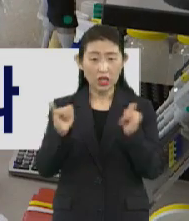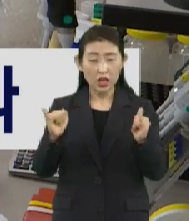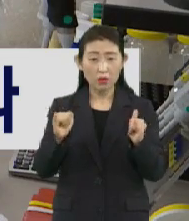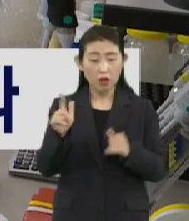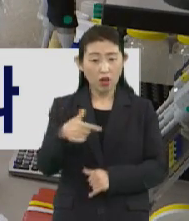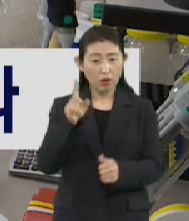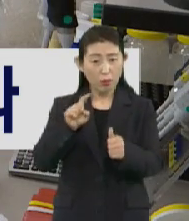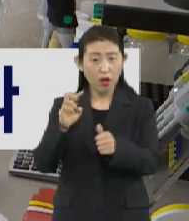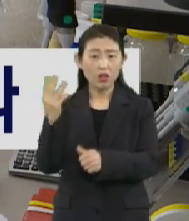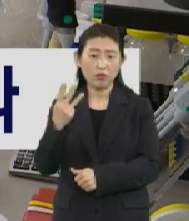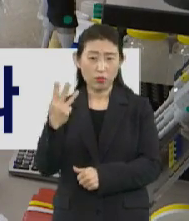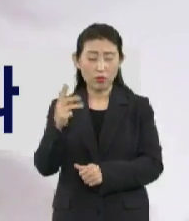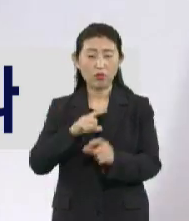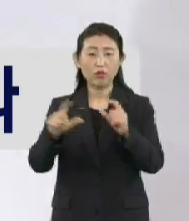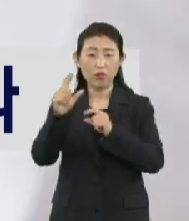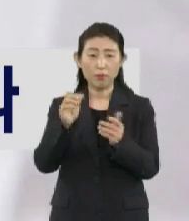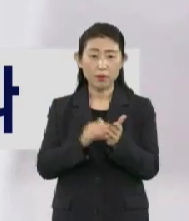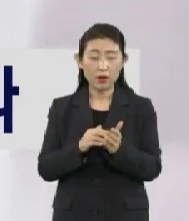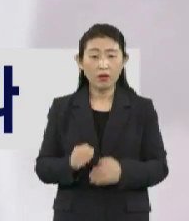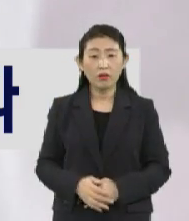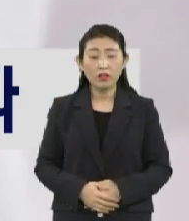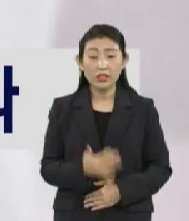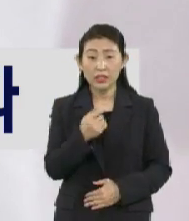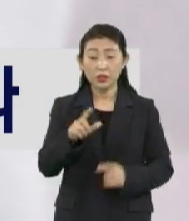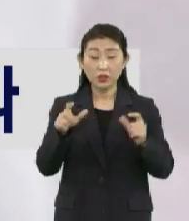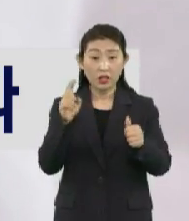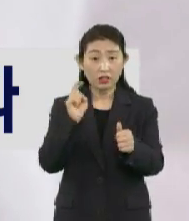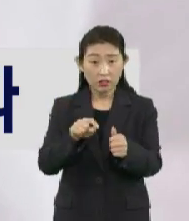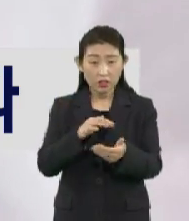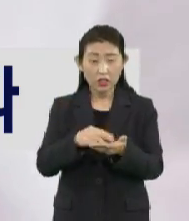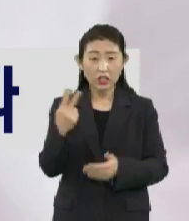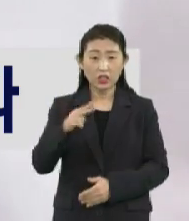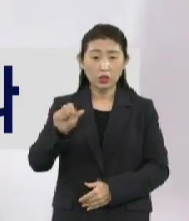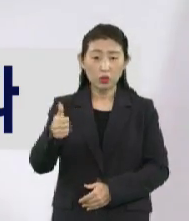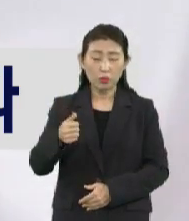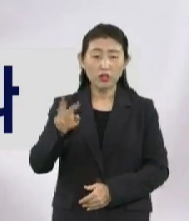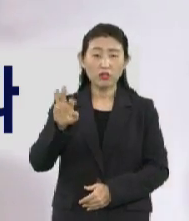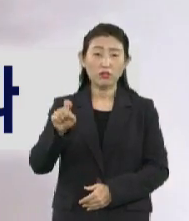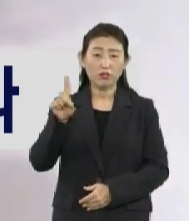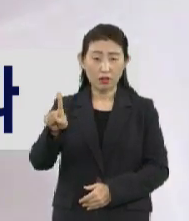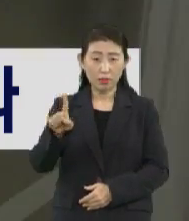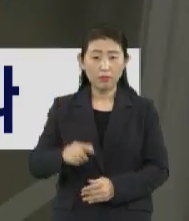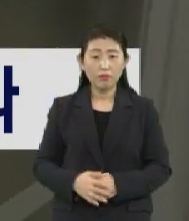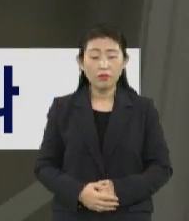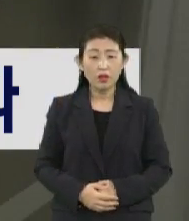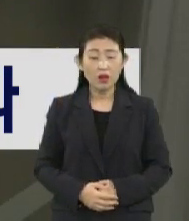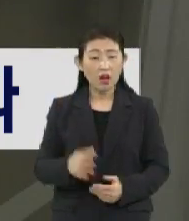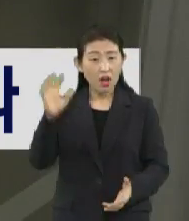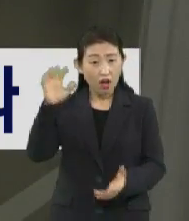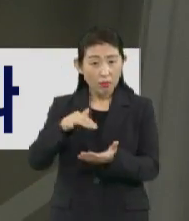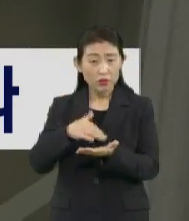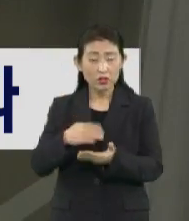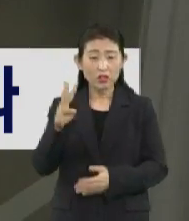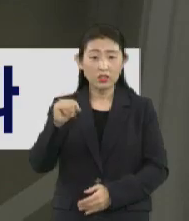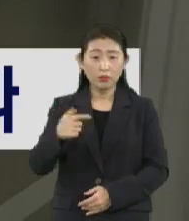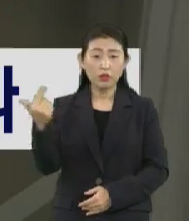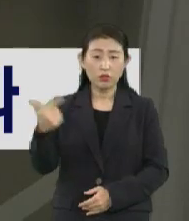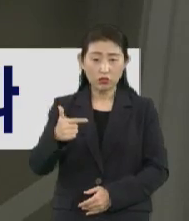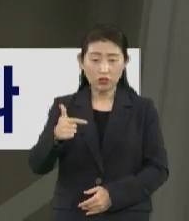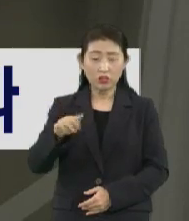가까이 확장자가 더 늘었습니다 제조기업 쟁 저는 2500 31명으로 누적 확장자는